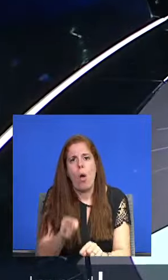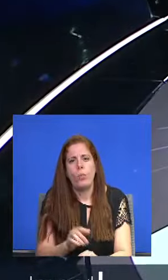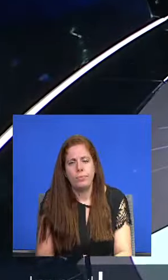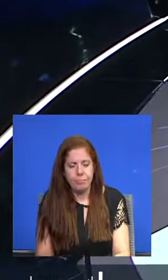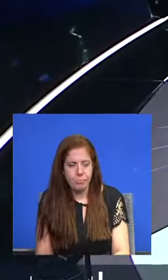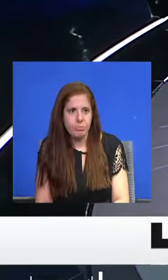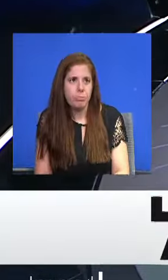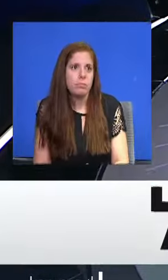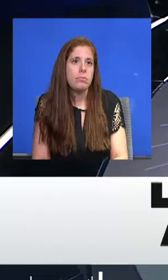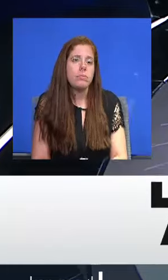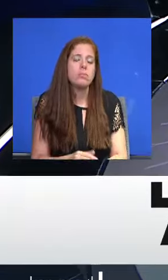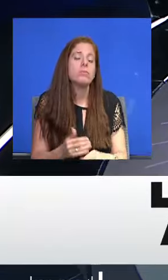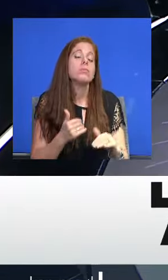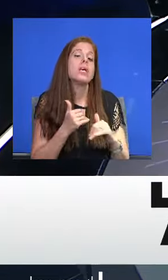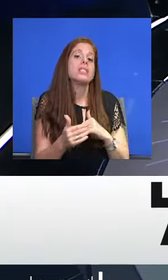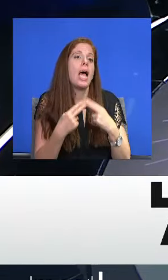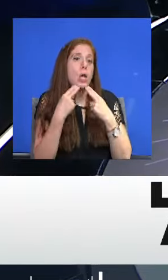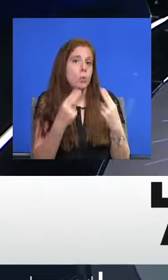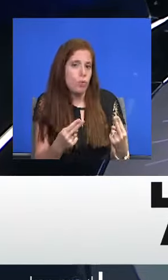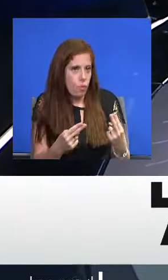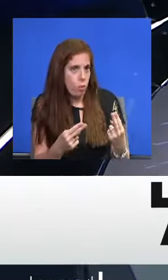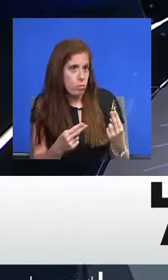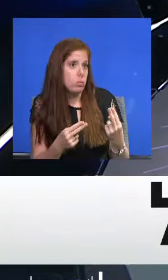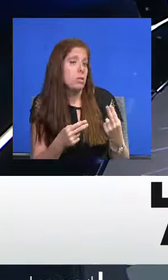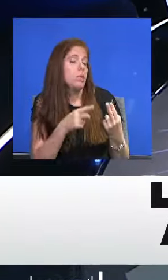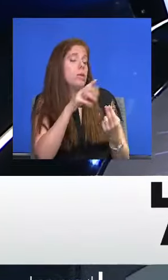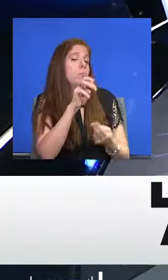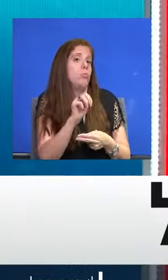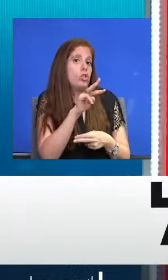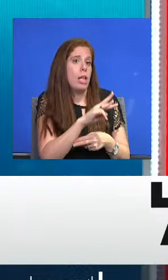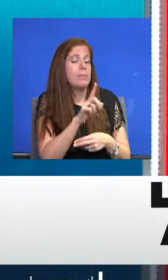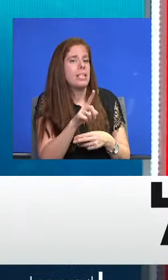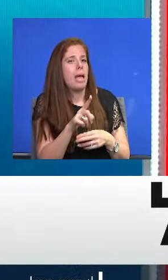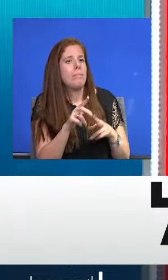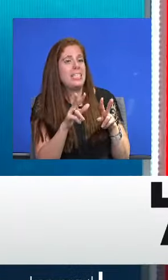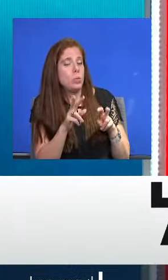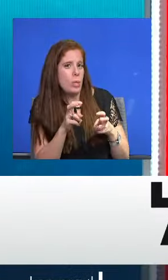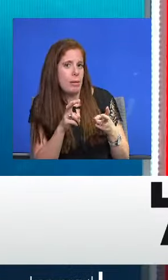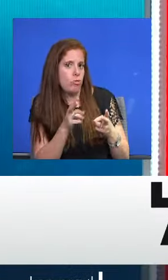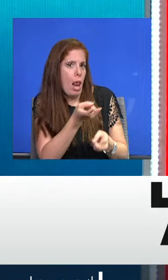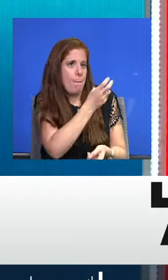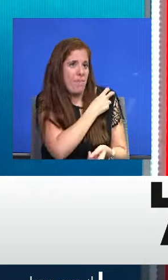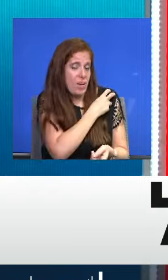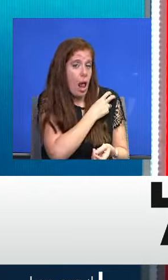אז אחרי התגובות לחשיפה שלך, משה שטיין מצטה עם ציטוטים של המפכ"ל מדיון שנערך בנושא הזה, והוא מסביר למה הוא בעצם